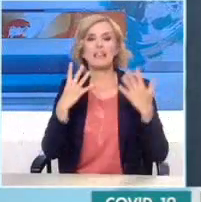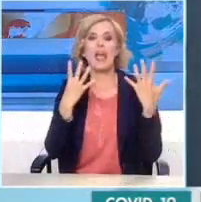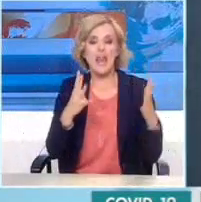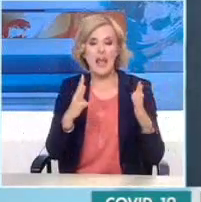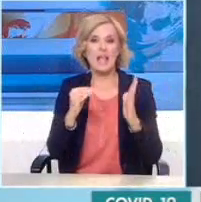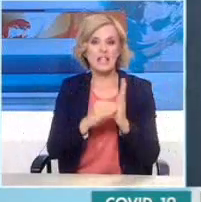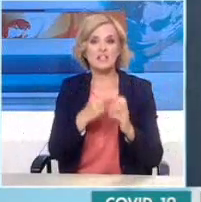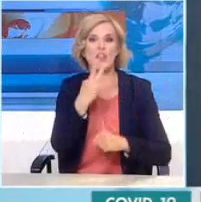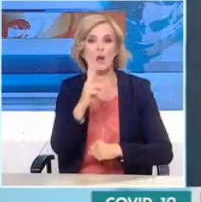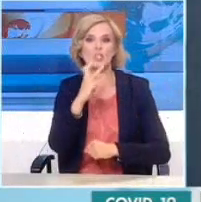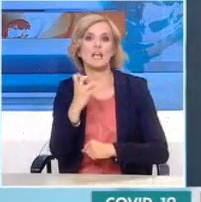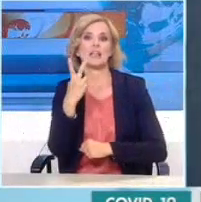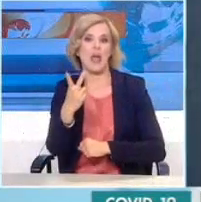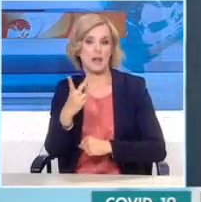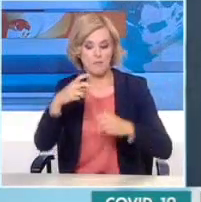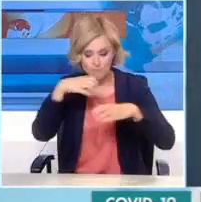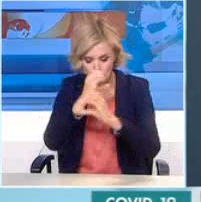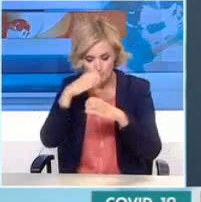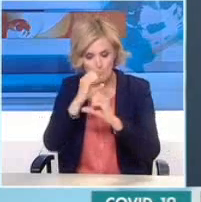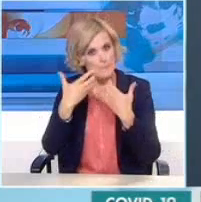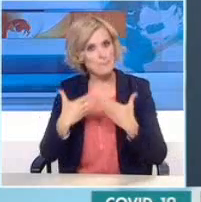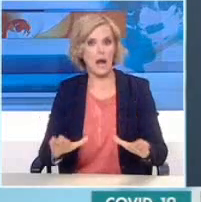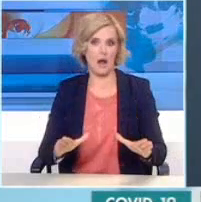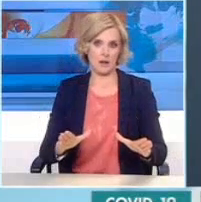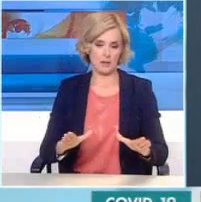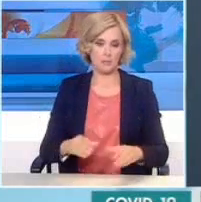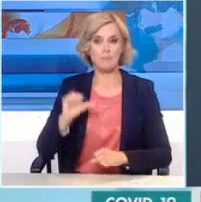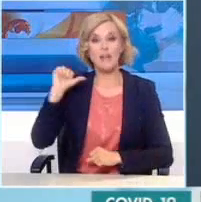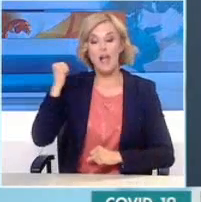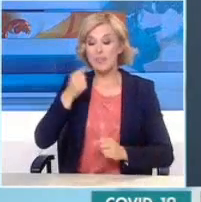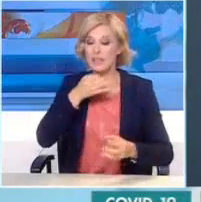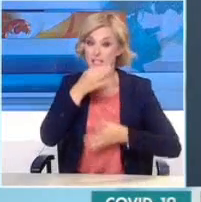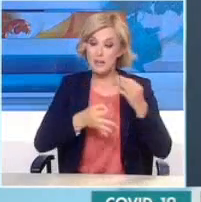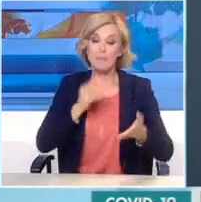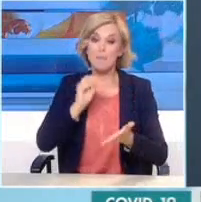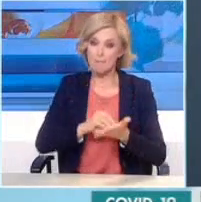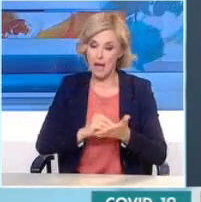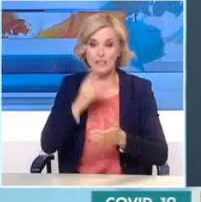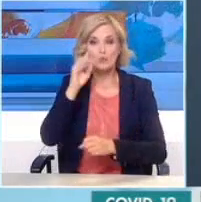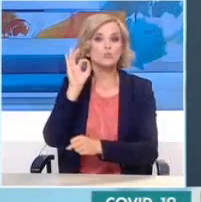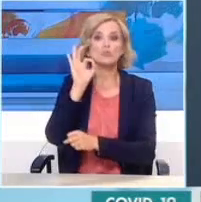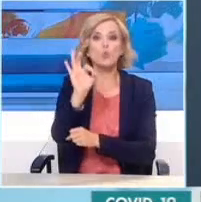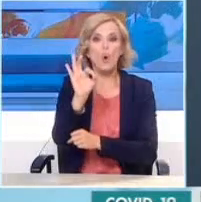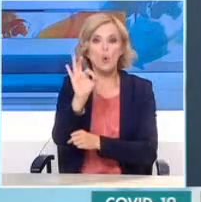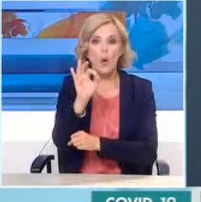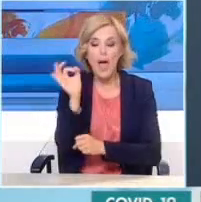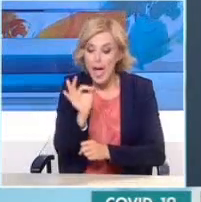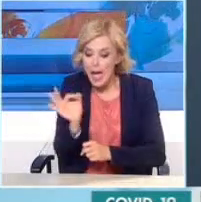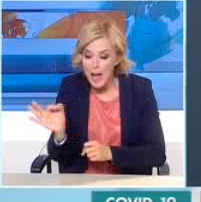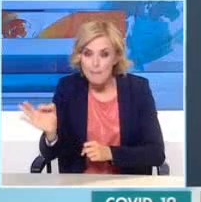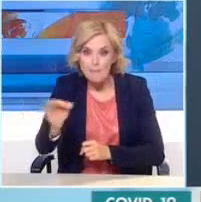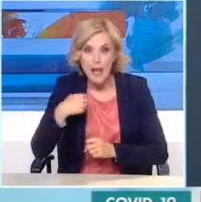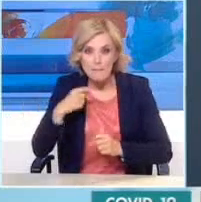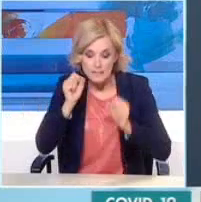δείγματα. Όπως σας είπα και εχθές, ένα σημαντικό στόχος της επιδημιολογικής επιτήρησης αλλά και της επαγρύπνησή